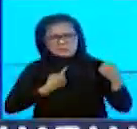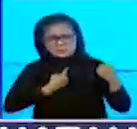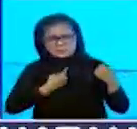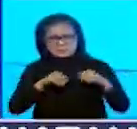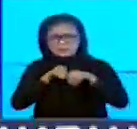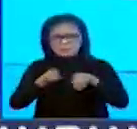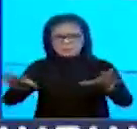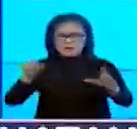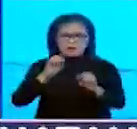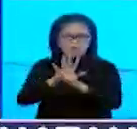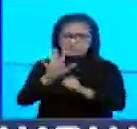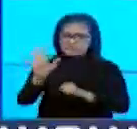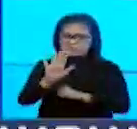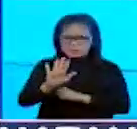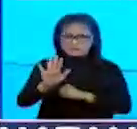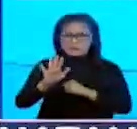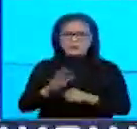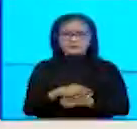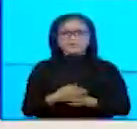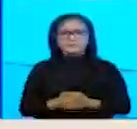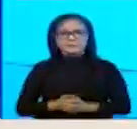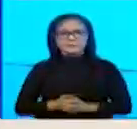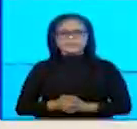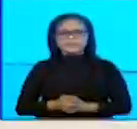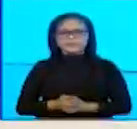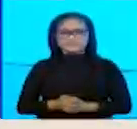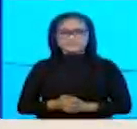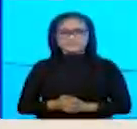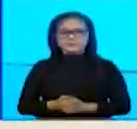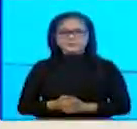COVID di lokasi wisata. Dari Jawa Barat, Bayu Pradana, Yudi Richard, Anyus melaporkan.